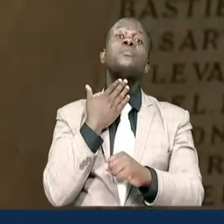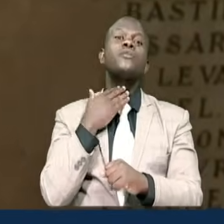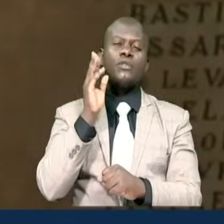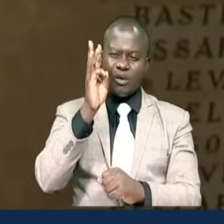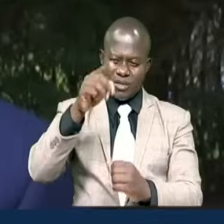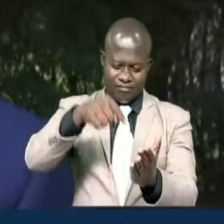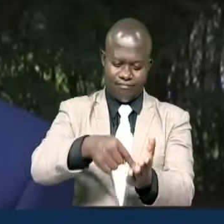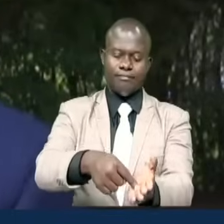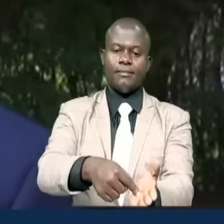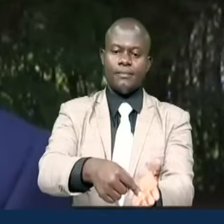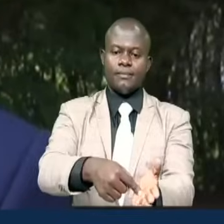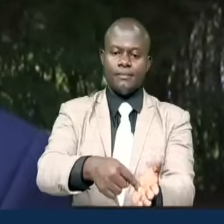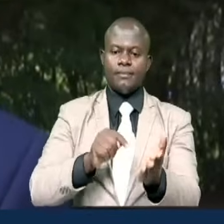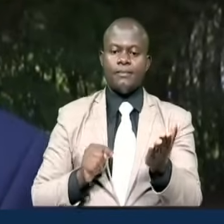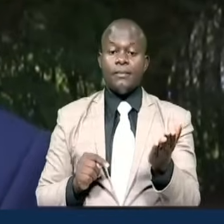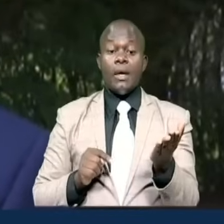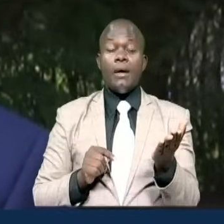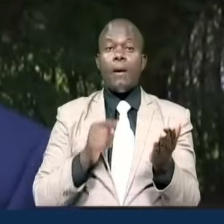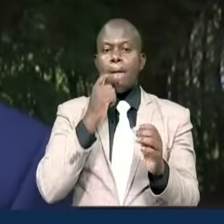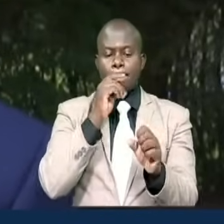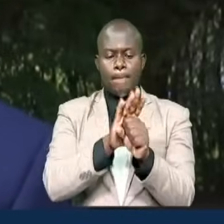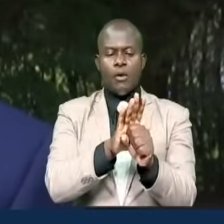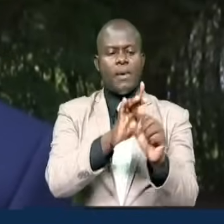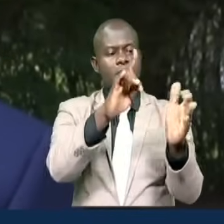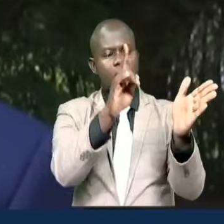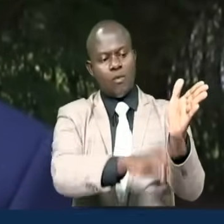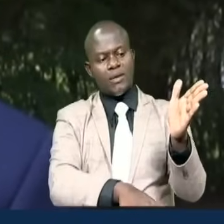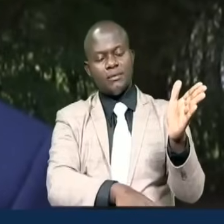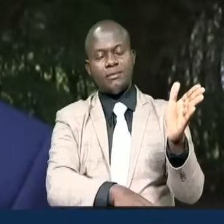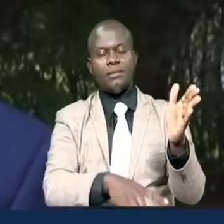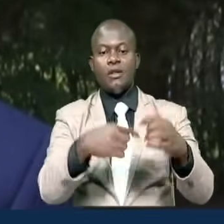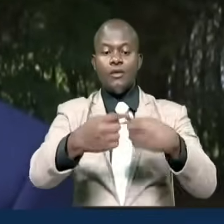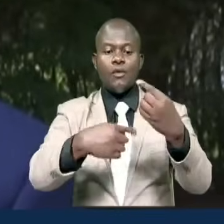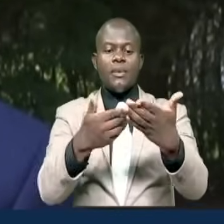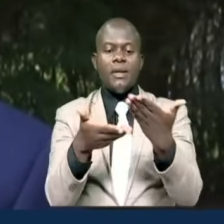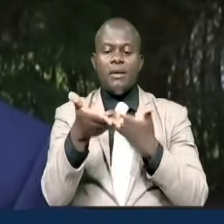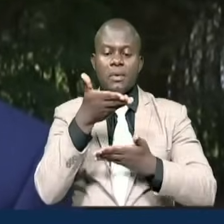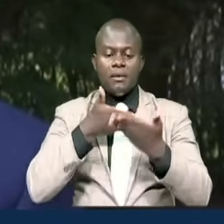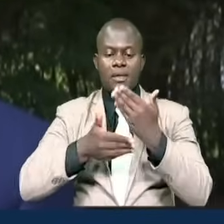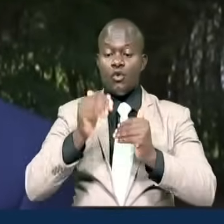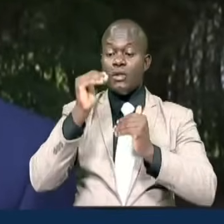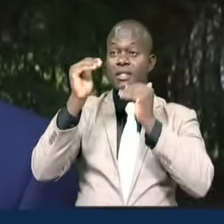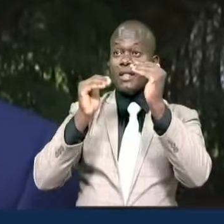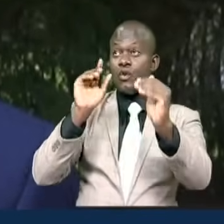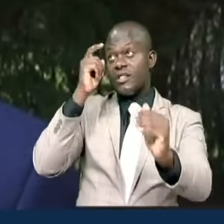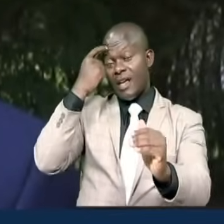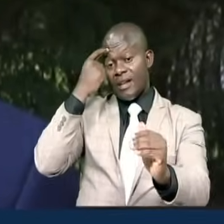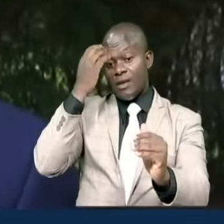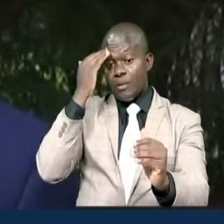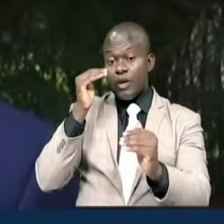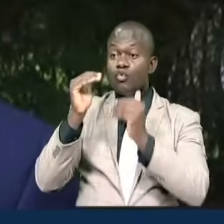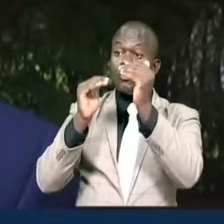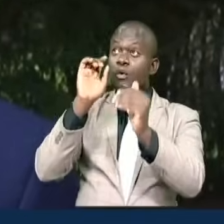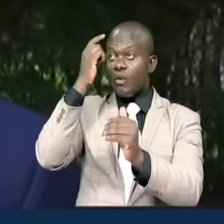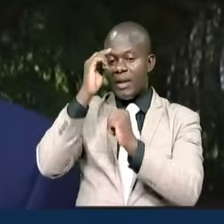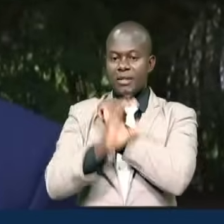bazabubona. Icyo tubizeza ni uko dukomeza kugirana ibiganiro n'inzego za Leta, kuko urwego rwa Leta mu